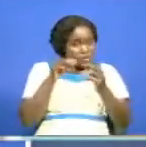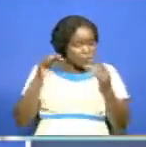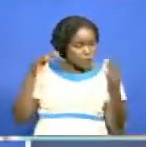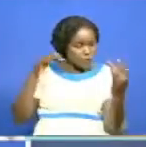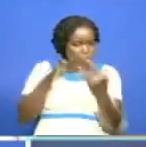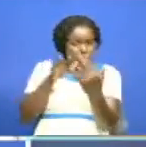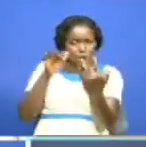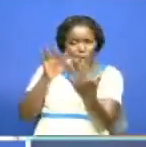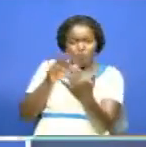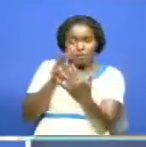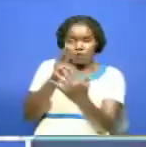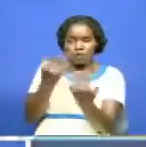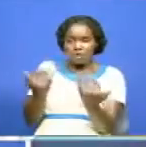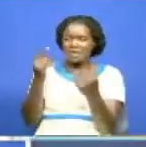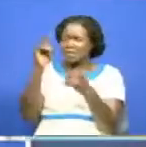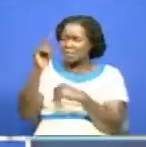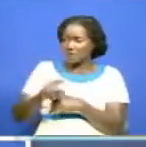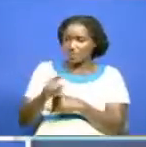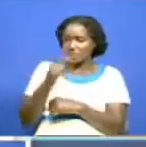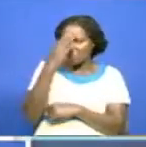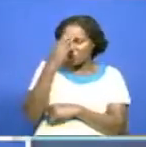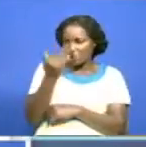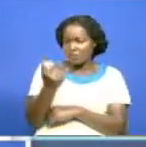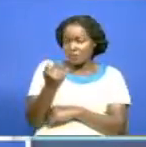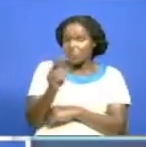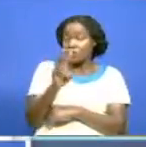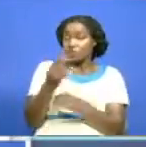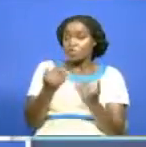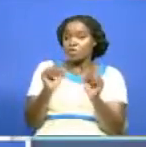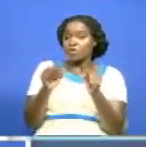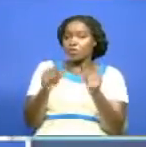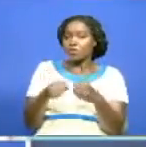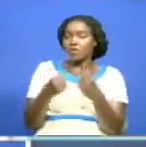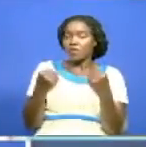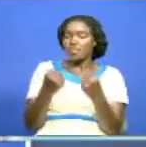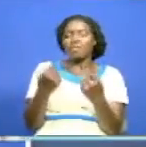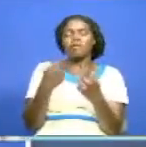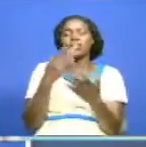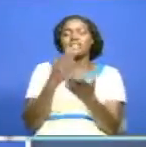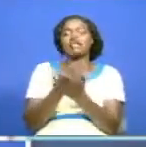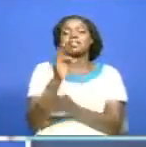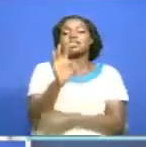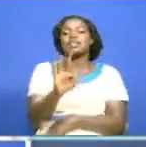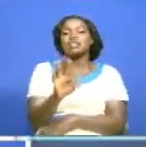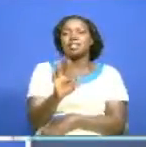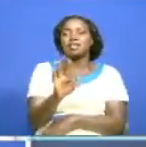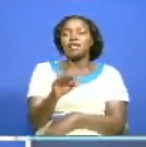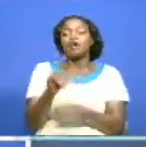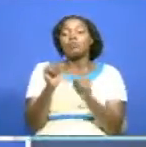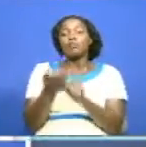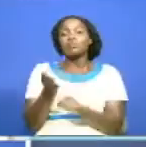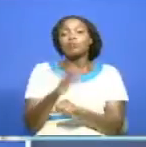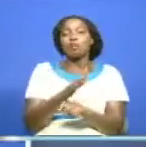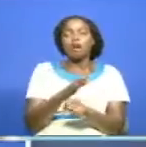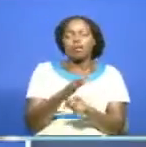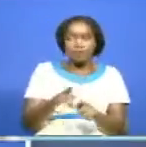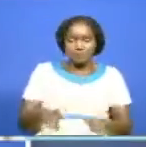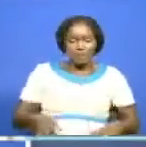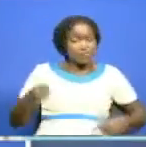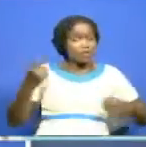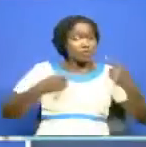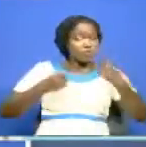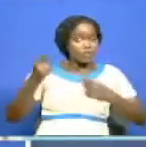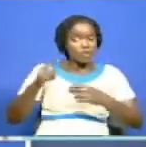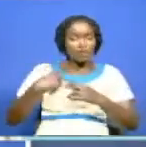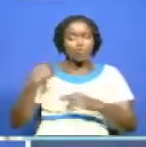lazima uhakikishe. Kwa sababu ukienda vitani, kuna vitu mbili zaweza kufanyika. Vitu tatu. Moja, waweza rudi mzima na ushinde. Pili,